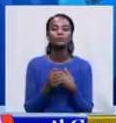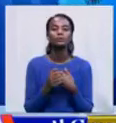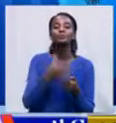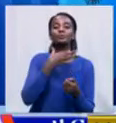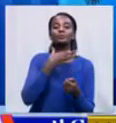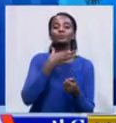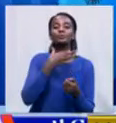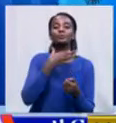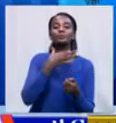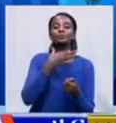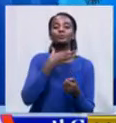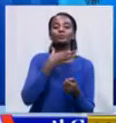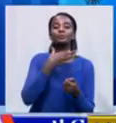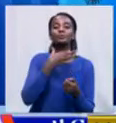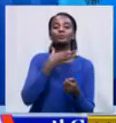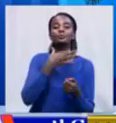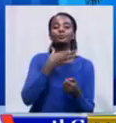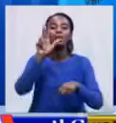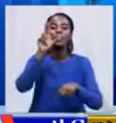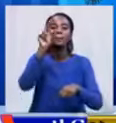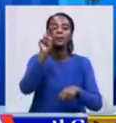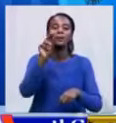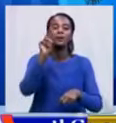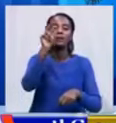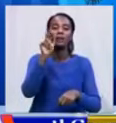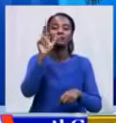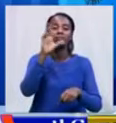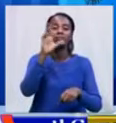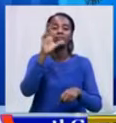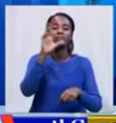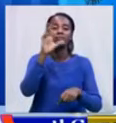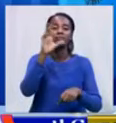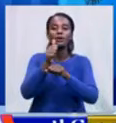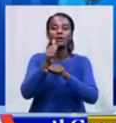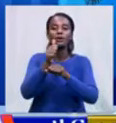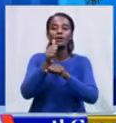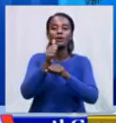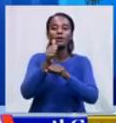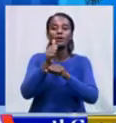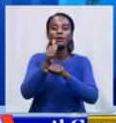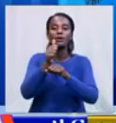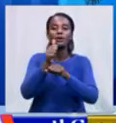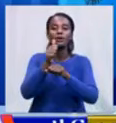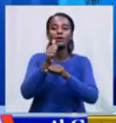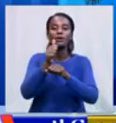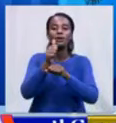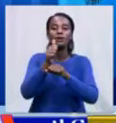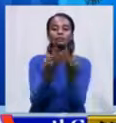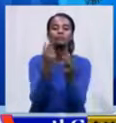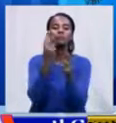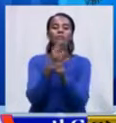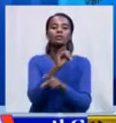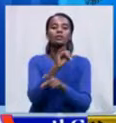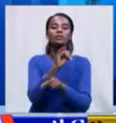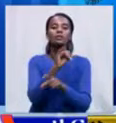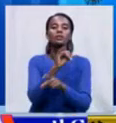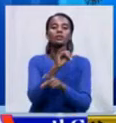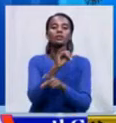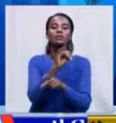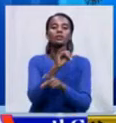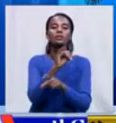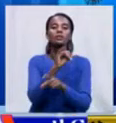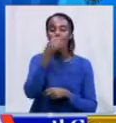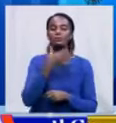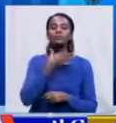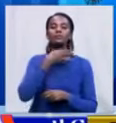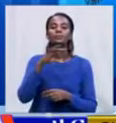ሙስሊሙ ህብረተሰብ የዘንድሮን የረመዳን ወቅት ሲያሳልፍ ከኮሮና ቫይረስ ራሱንና ቤተሰቡን በመጠበቅ ሊሆን እንደሚገባ የኢትዮጵያ